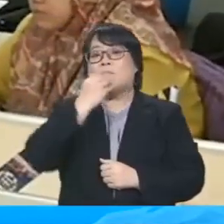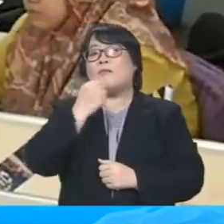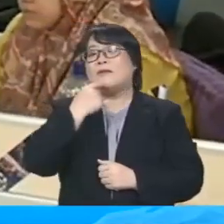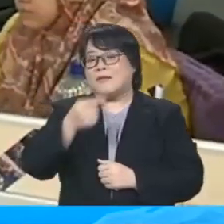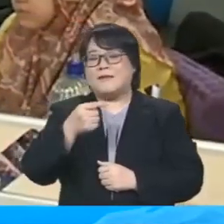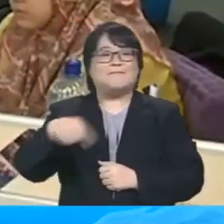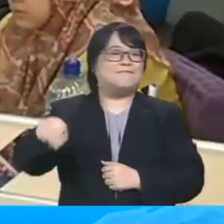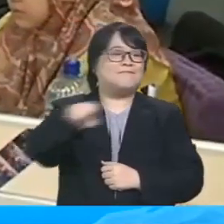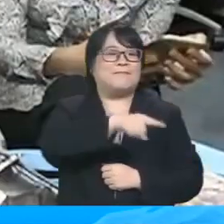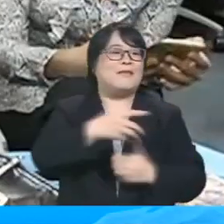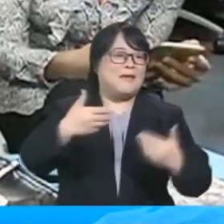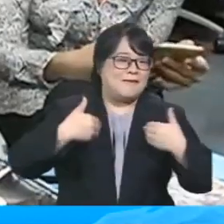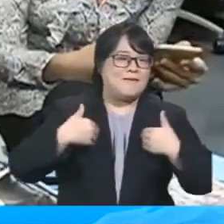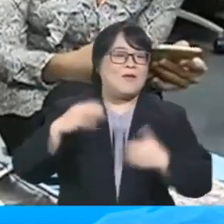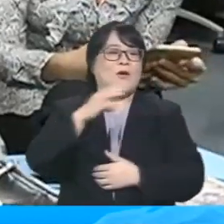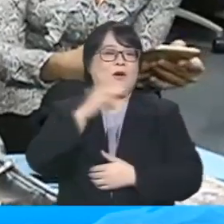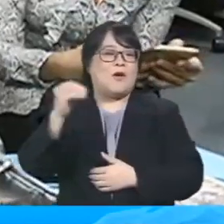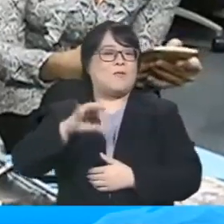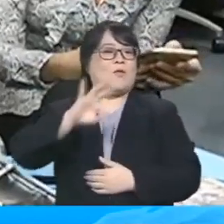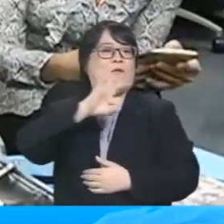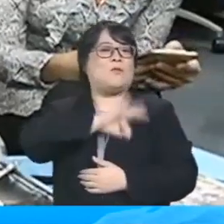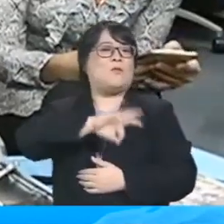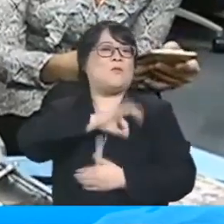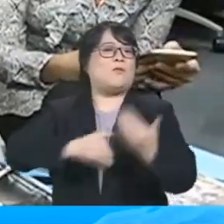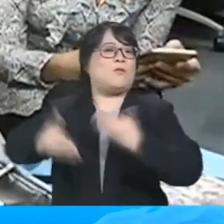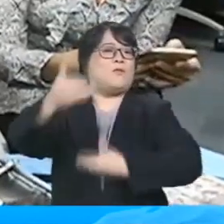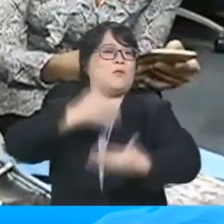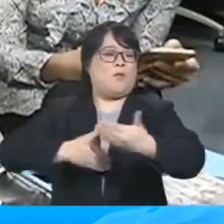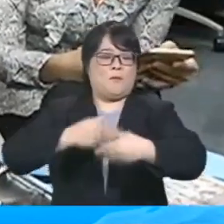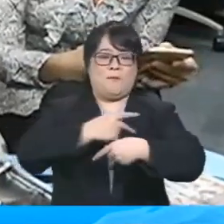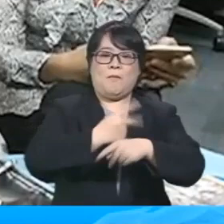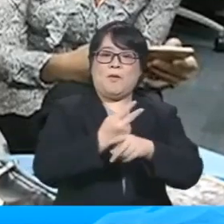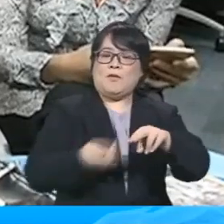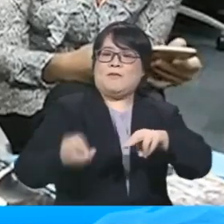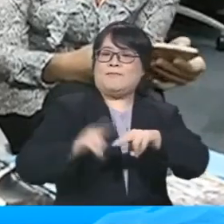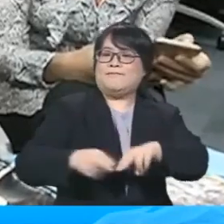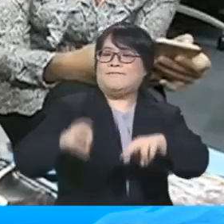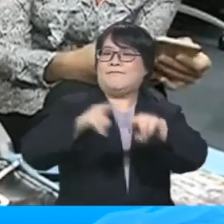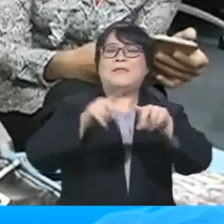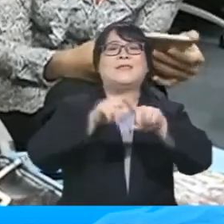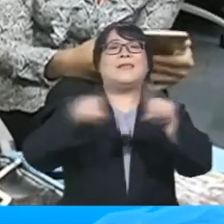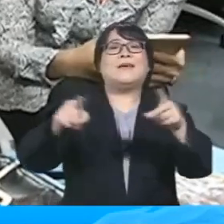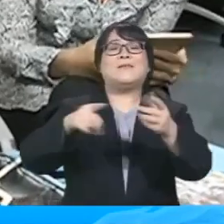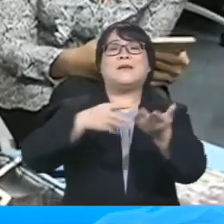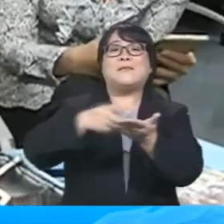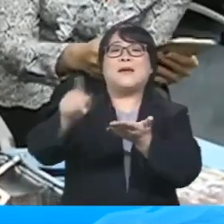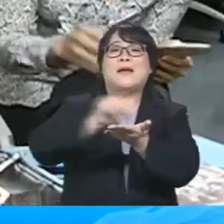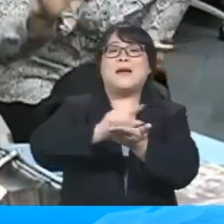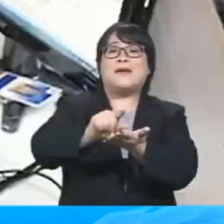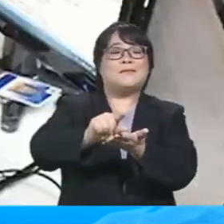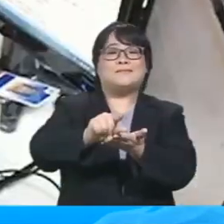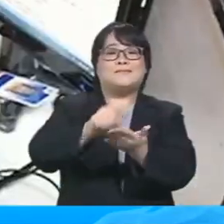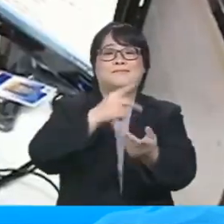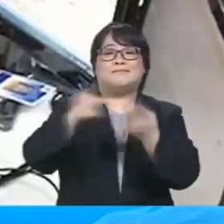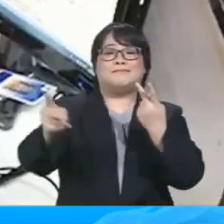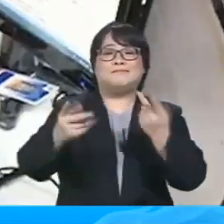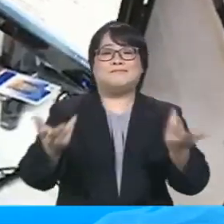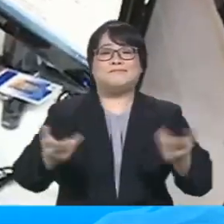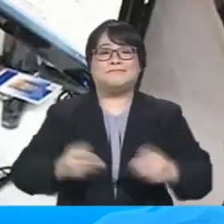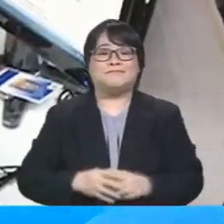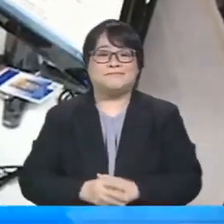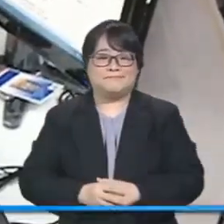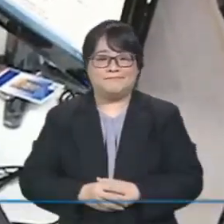pun melihat terdapat syarikat mencatat keuntungan dan produktiviti yang meningkat tetapi upah pekerja tidak meningkat.